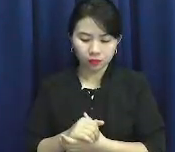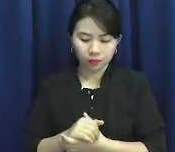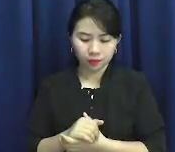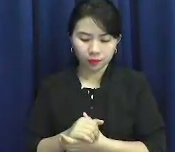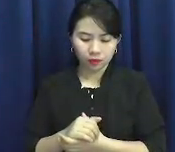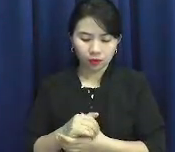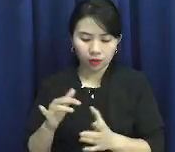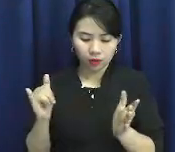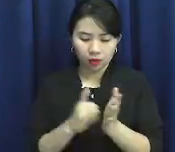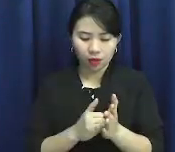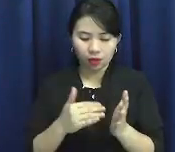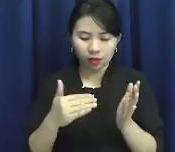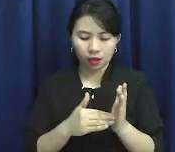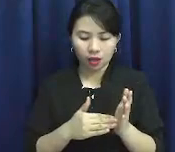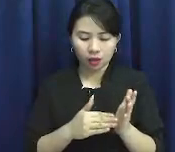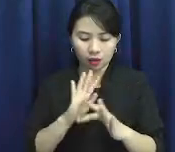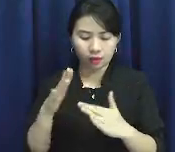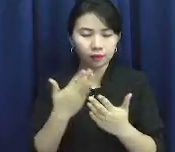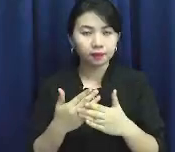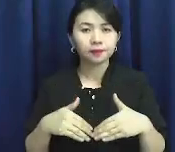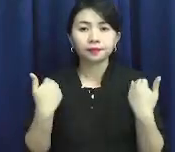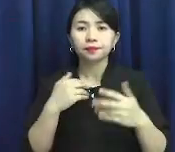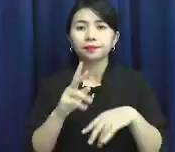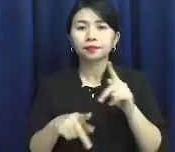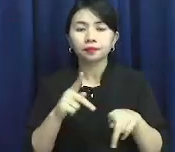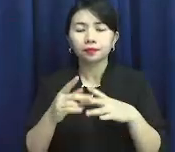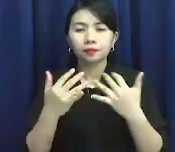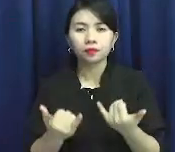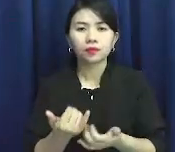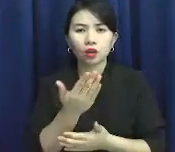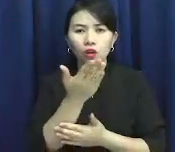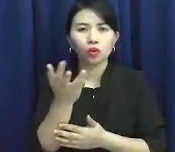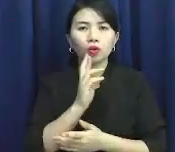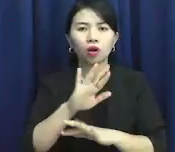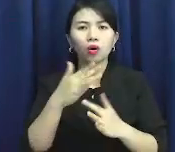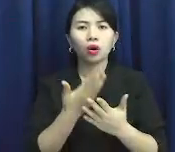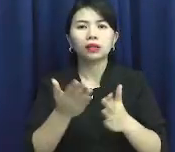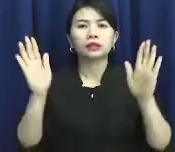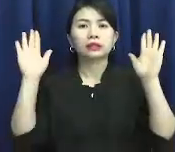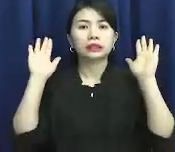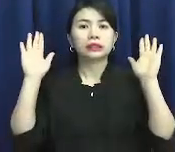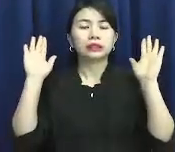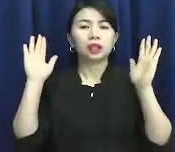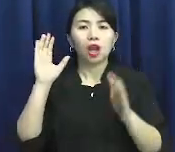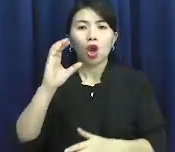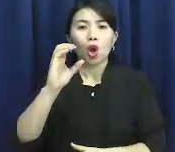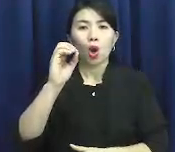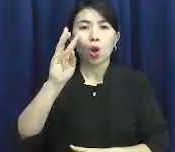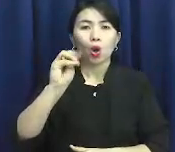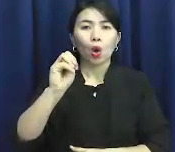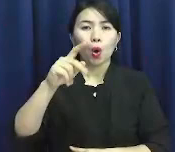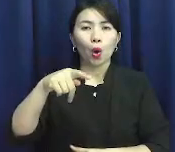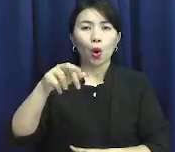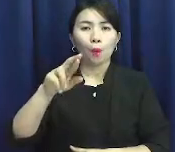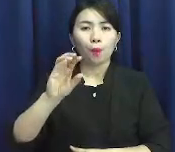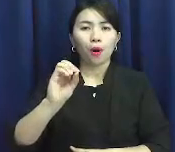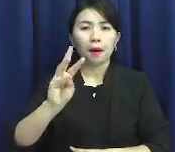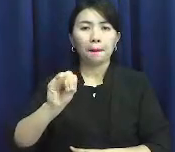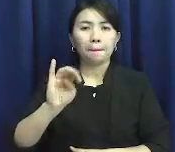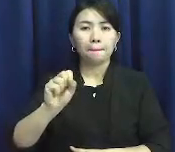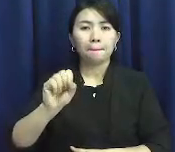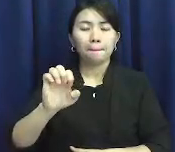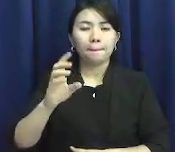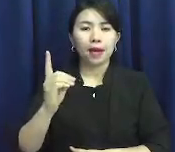most of young people, Christian young people today, you are compromised. You're getting compromised sa standard, not only